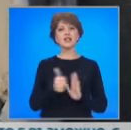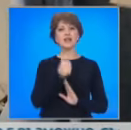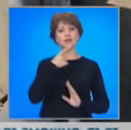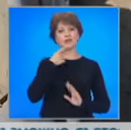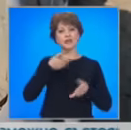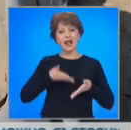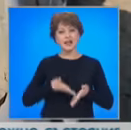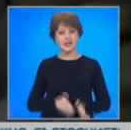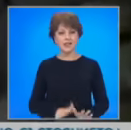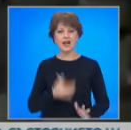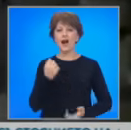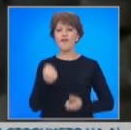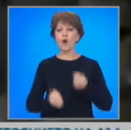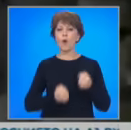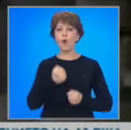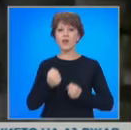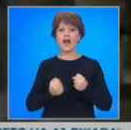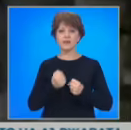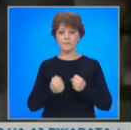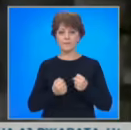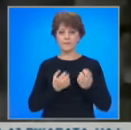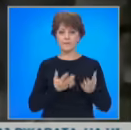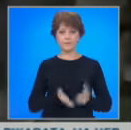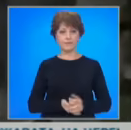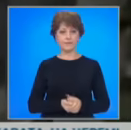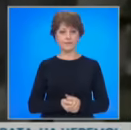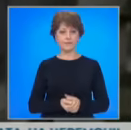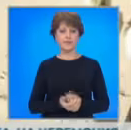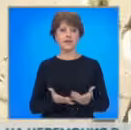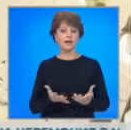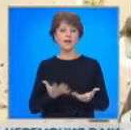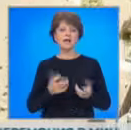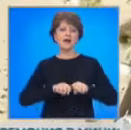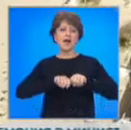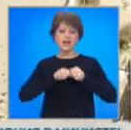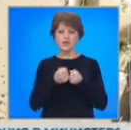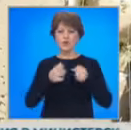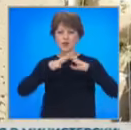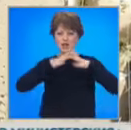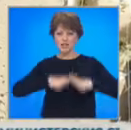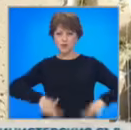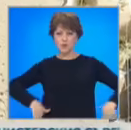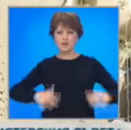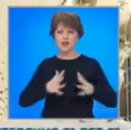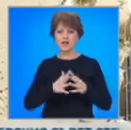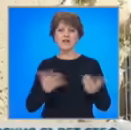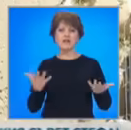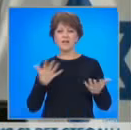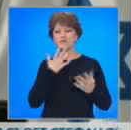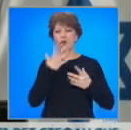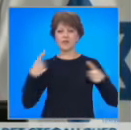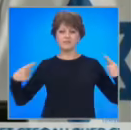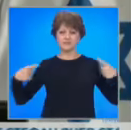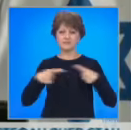дъщеря, чиято кола била поразена от ракета в град Лод край Тел-Авив. Сцени на разруха и от двете страни. И остра размяна на